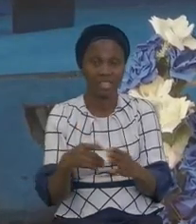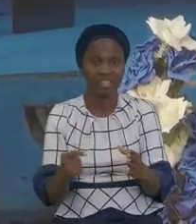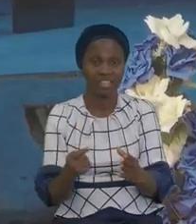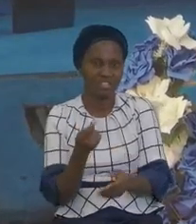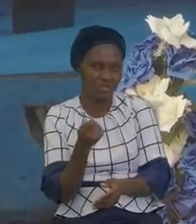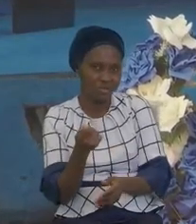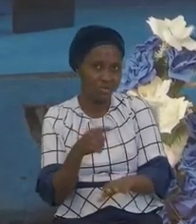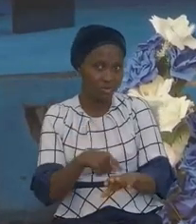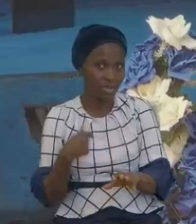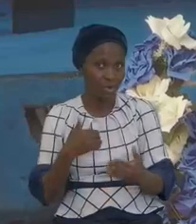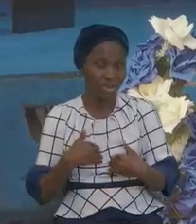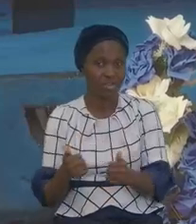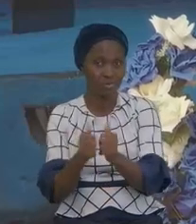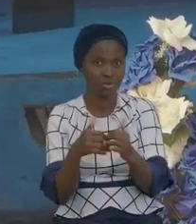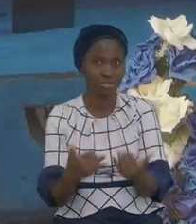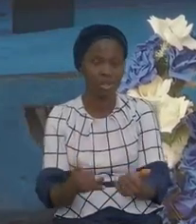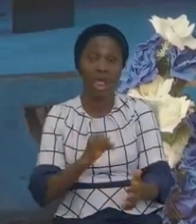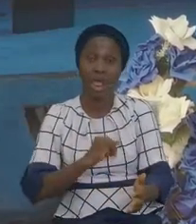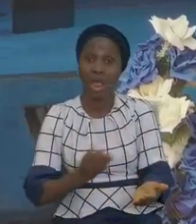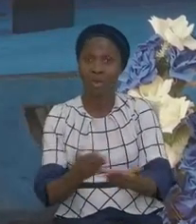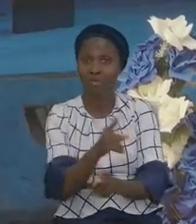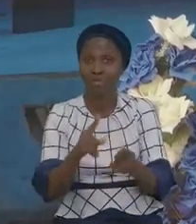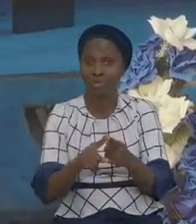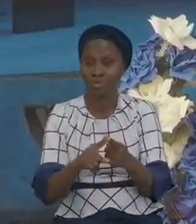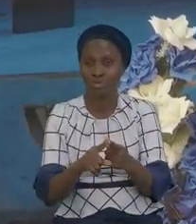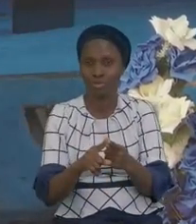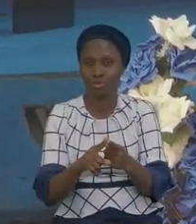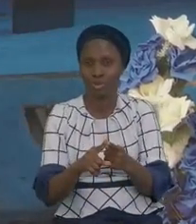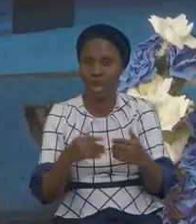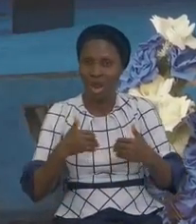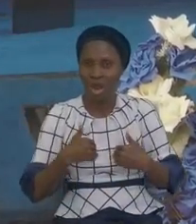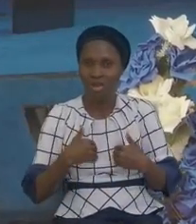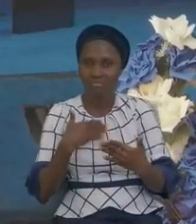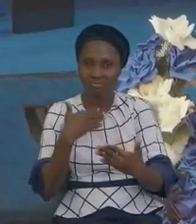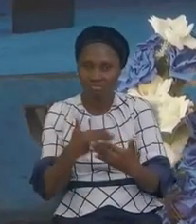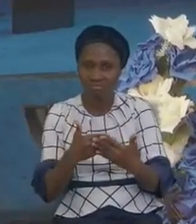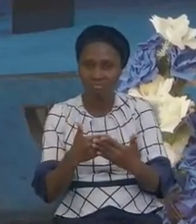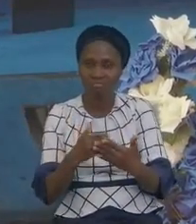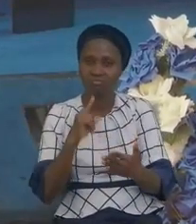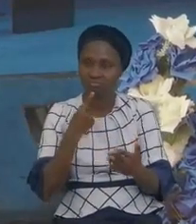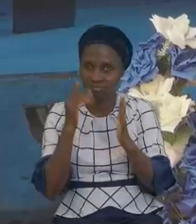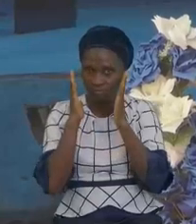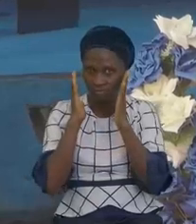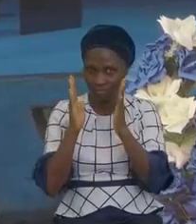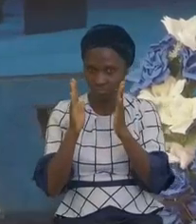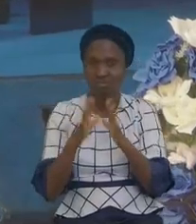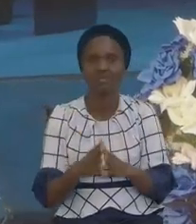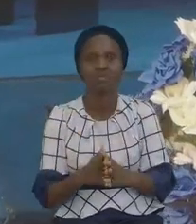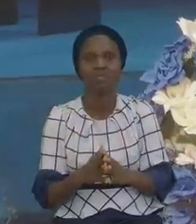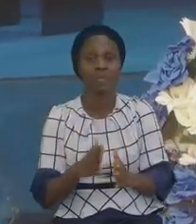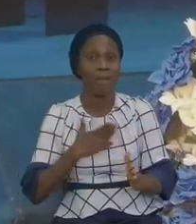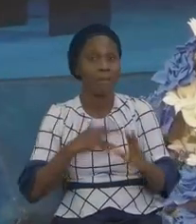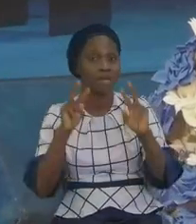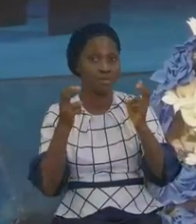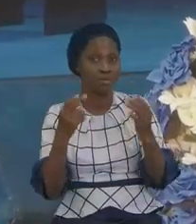vous prêtiez une attention attentive. Le thème que je considère avec vous,